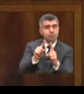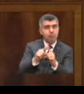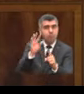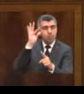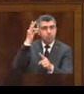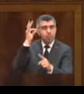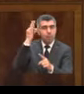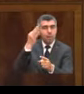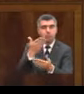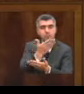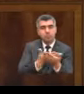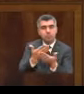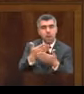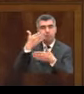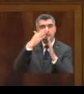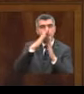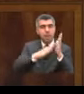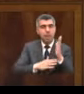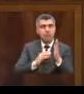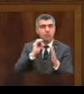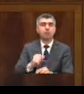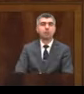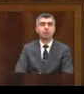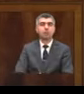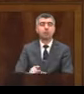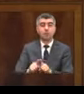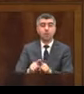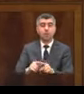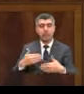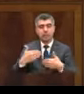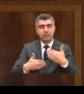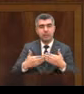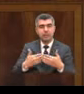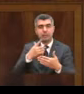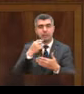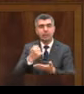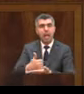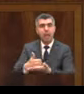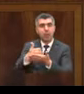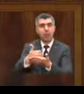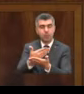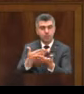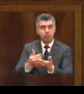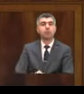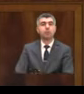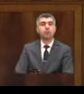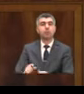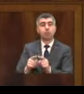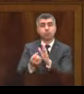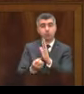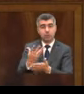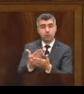الإقليمية والمنسقيات الجهوية للتعاون الوطني الخاصة بالأشخاص في وضعية إعاقة، اتخاذ إجراءات